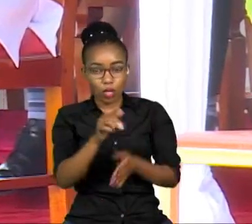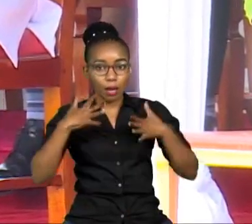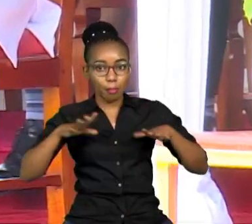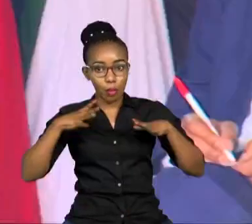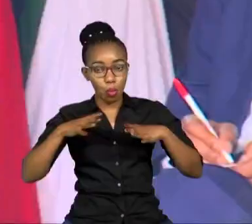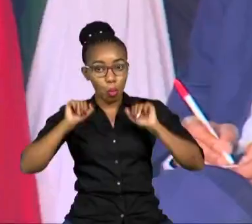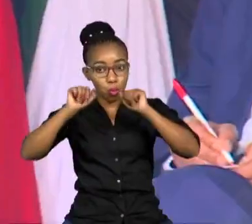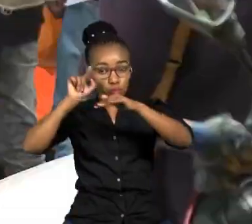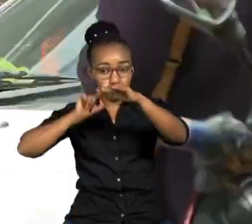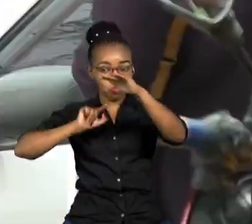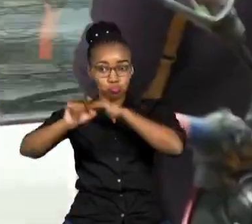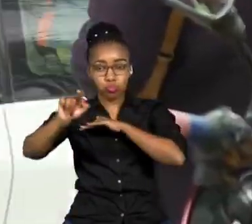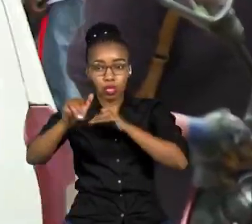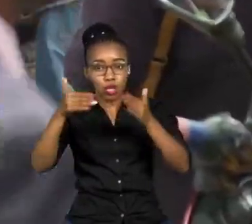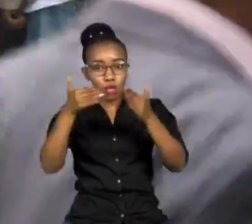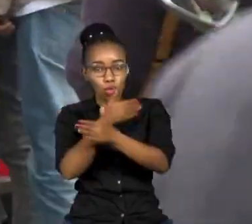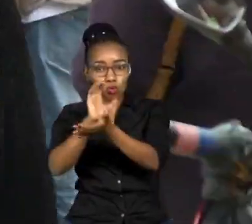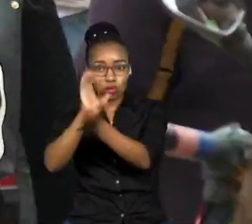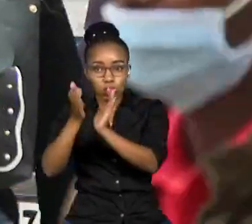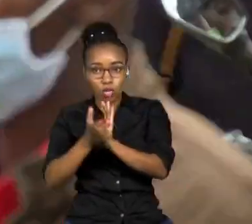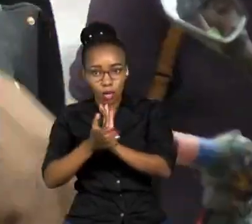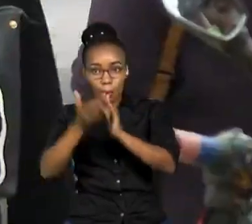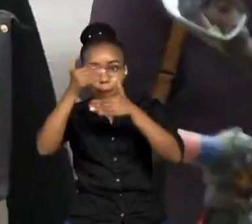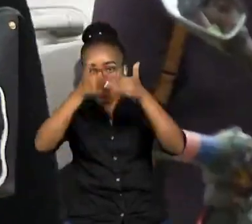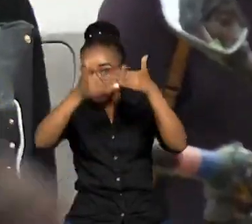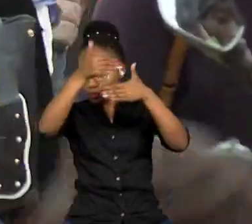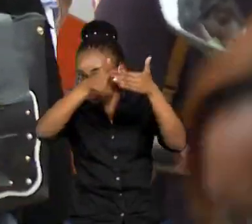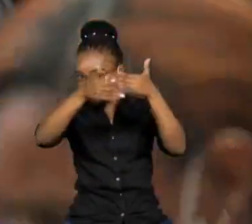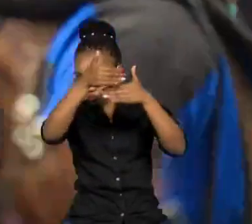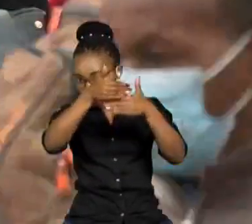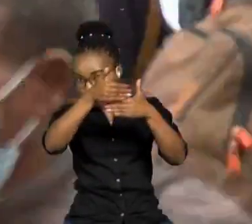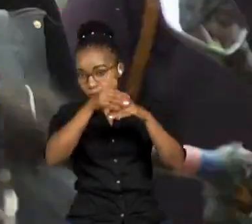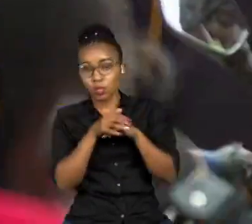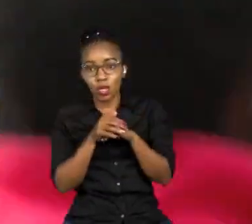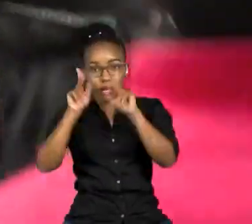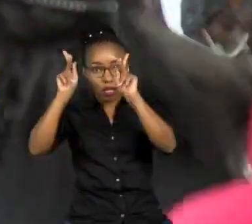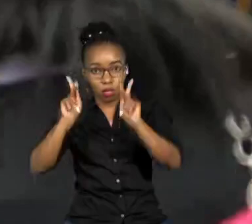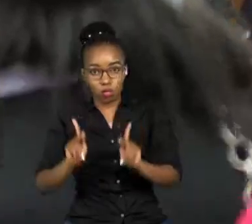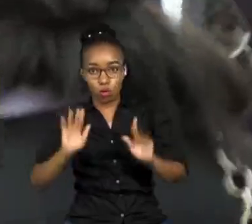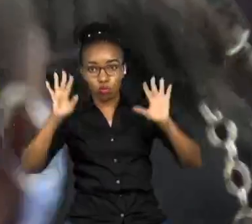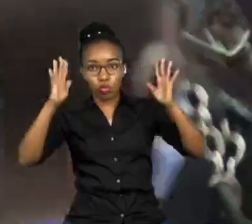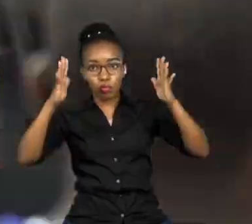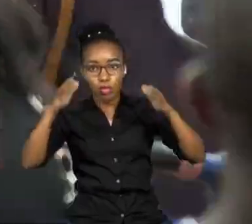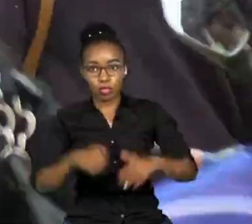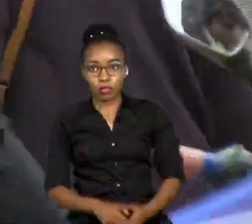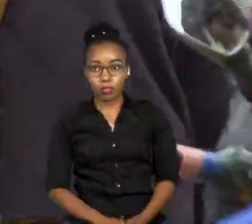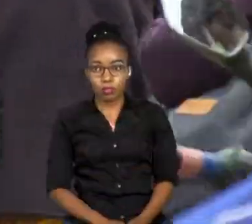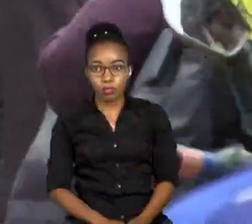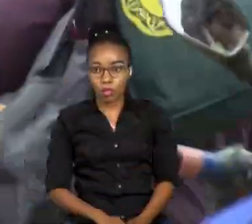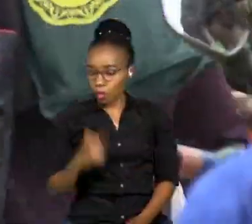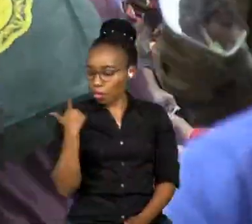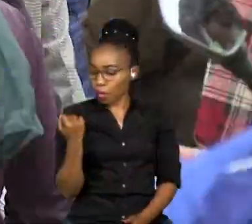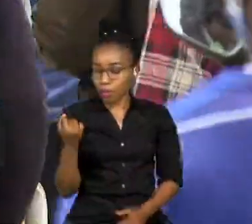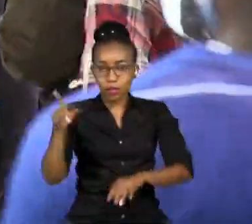be allowed into the newly built facility of the Jomo Kenyatta Stadium in Kisumu to mark this year's celebrations. In recent